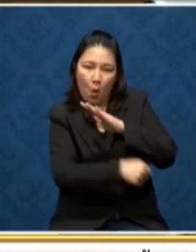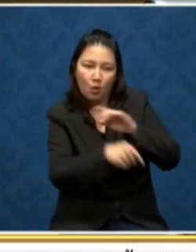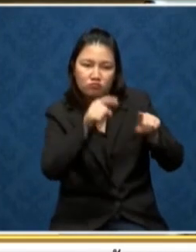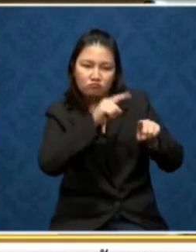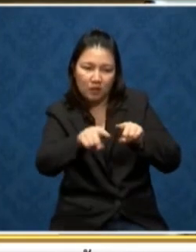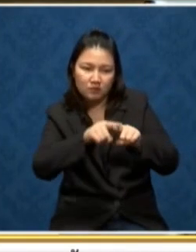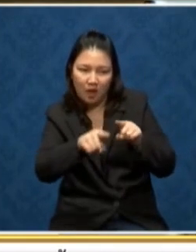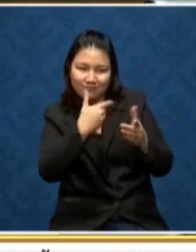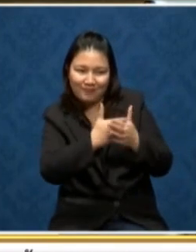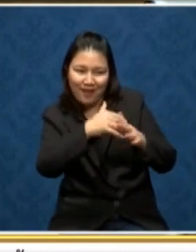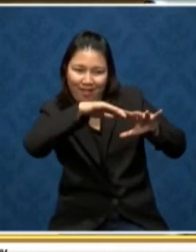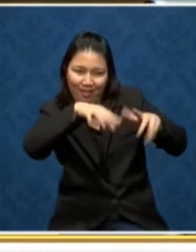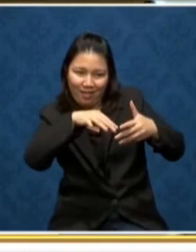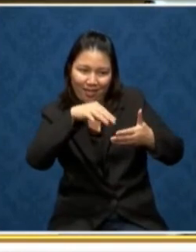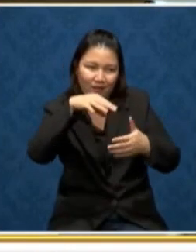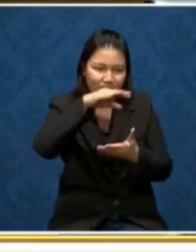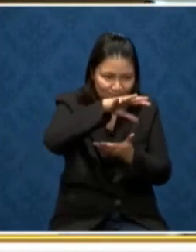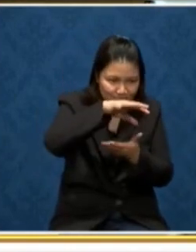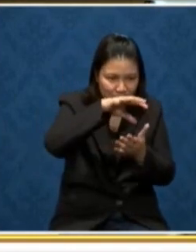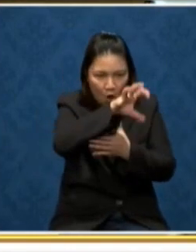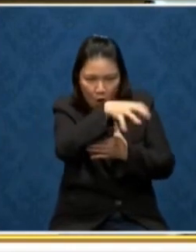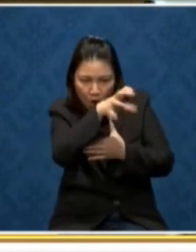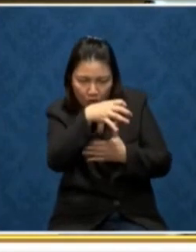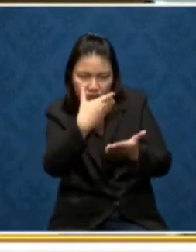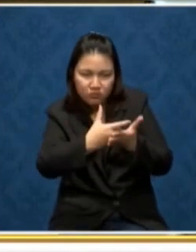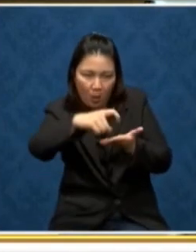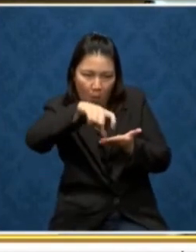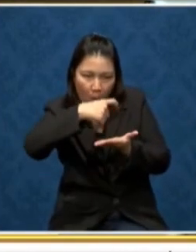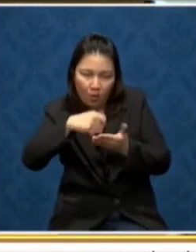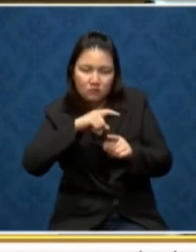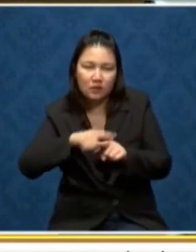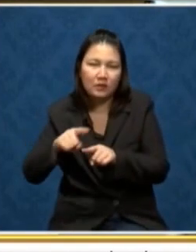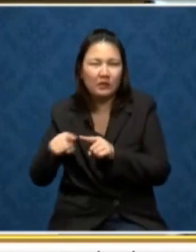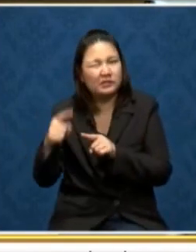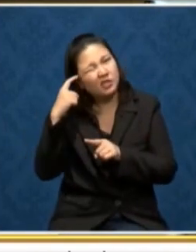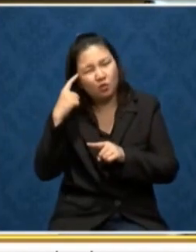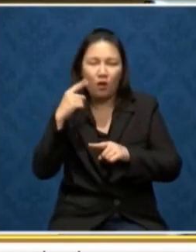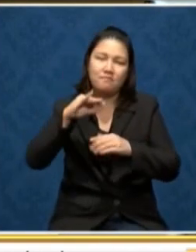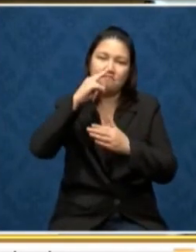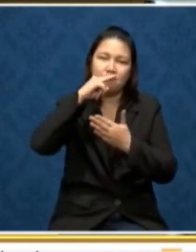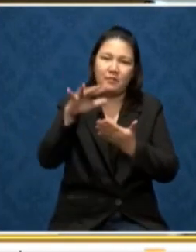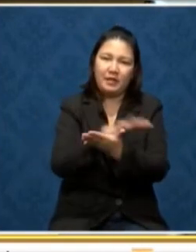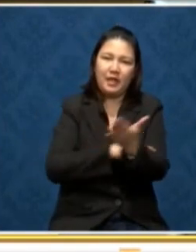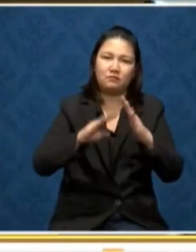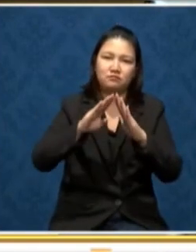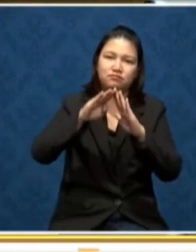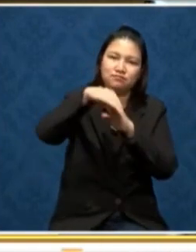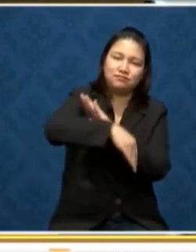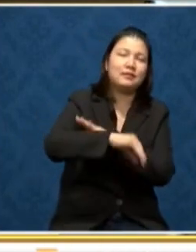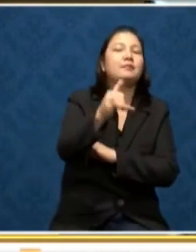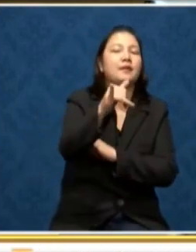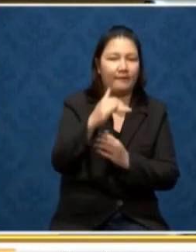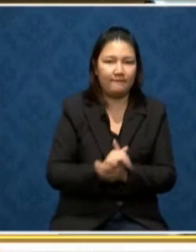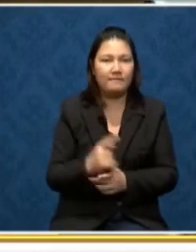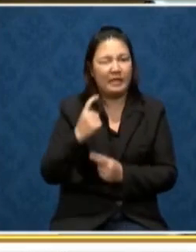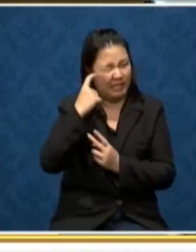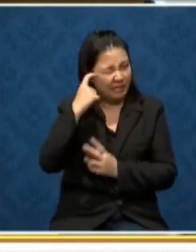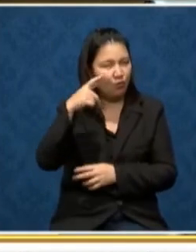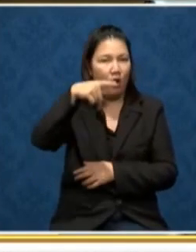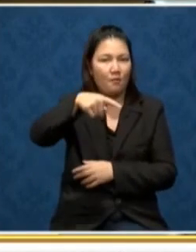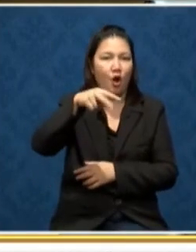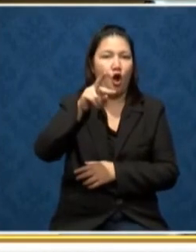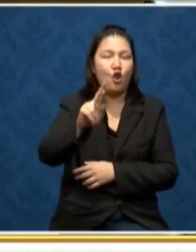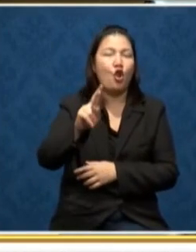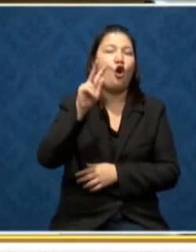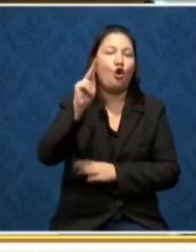ากจนประเทศก็ไมมความมนคงผมคิวาก bezpieสหมายนี้เมื่อมีแล้ควรบางคับใช้ใหได้จริอย่มีประสตธิภา